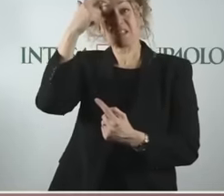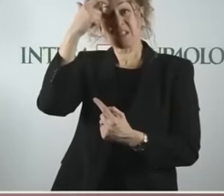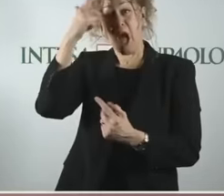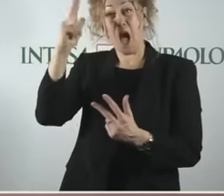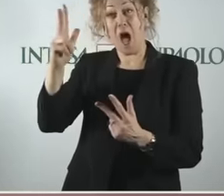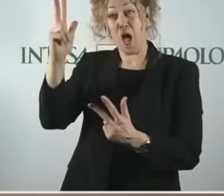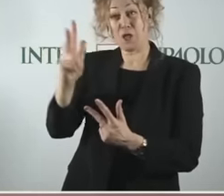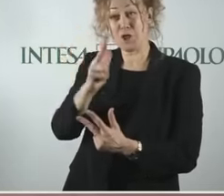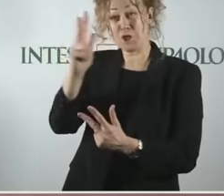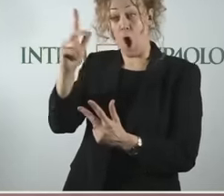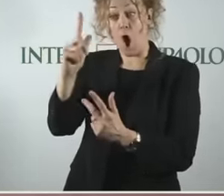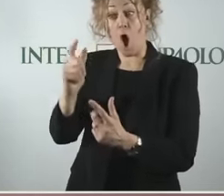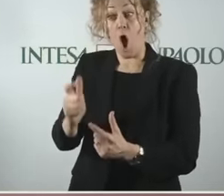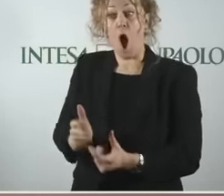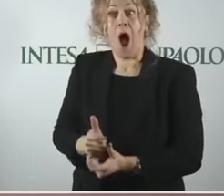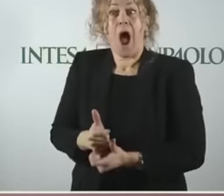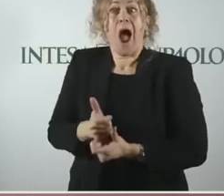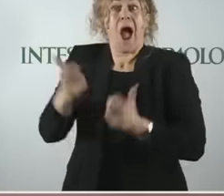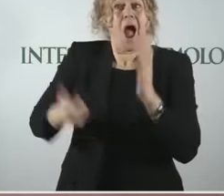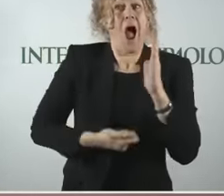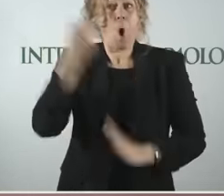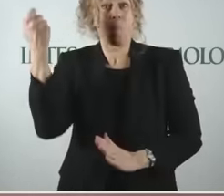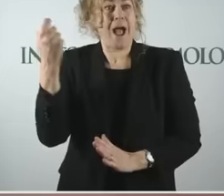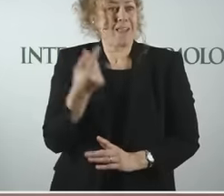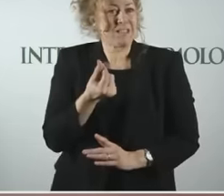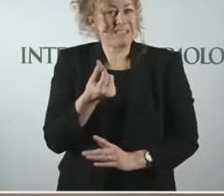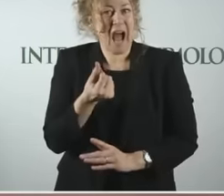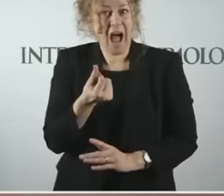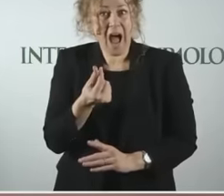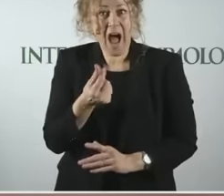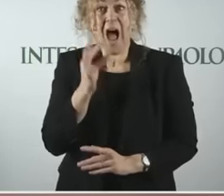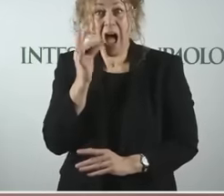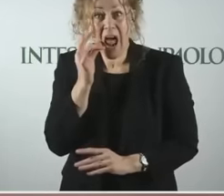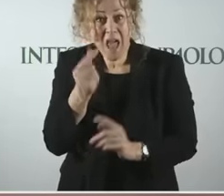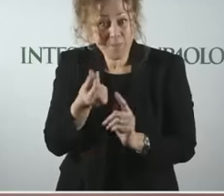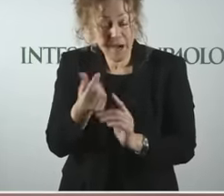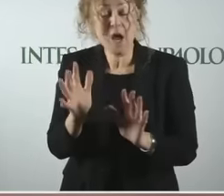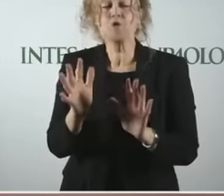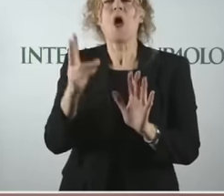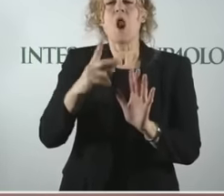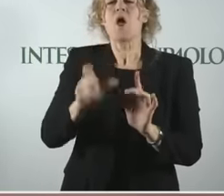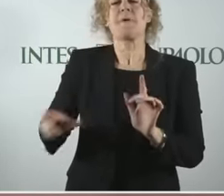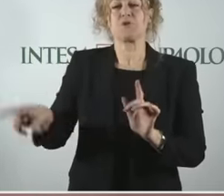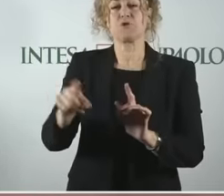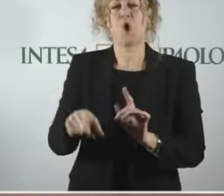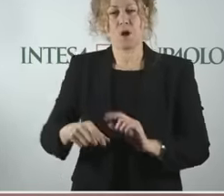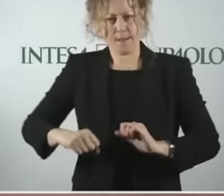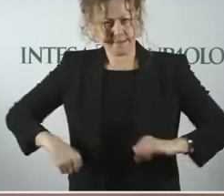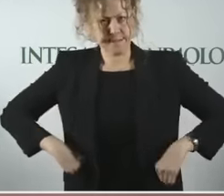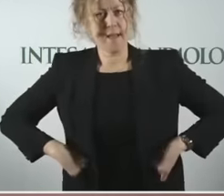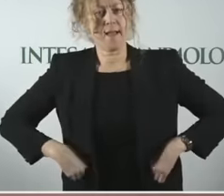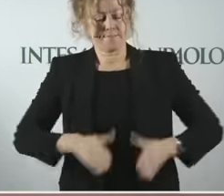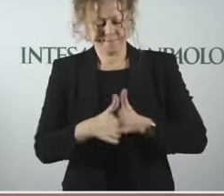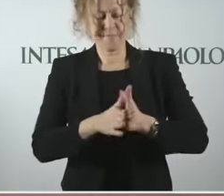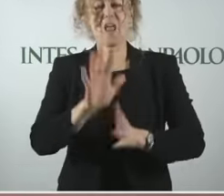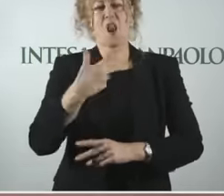Pontificio spropositatamente il prezzo del sale allora la gente dice glielo faccio vedere io al Papa non lo